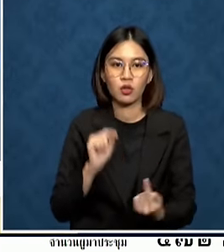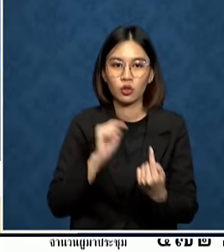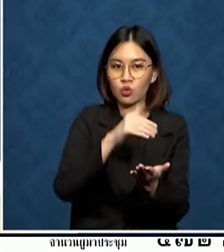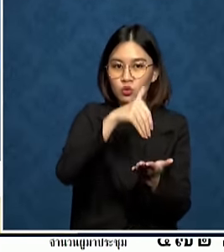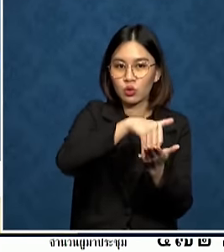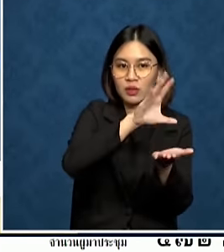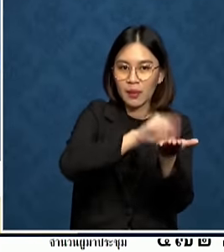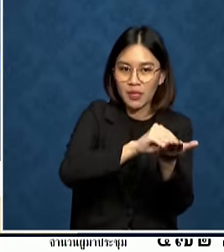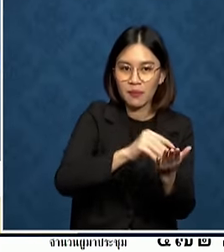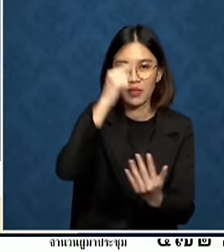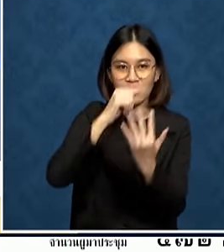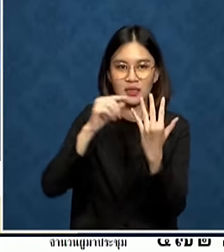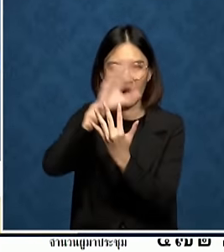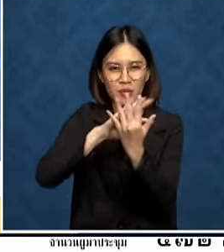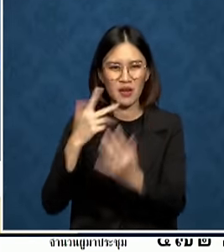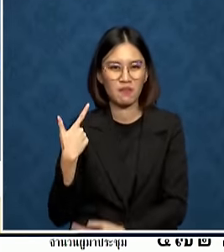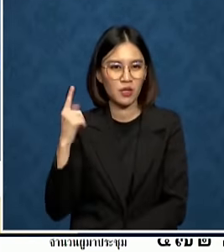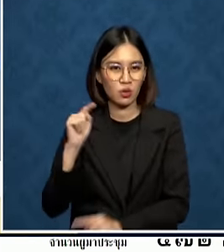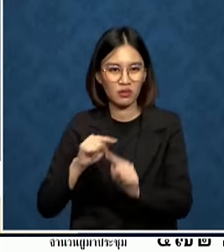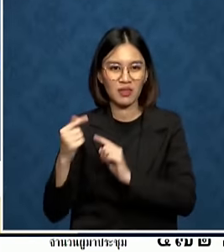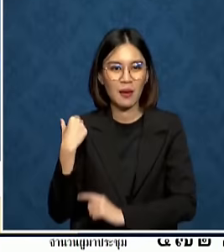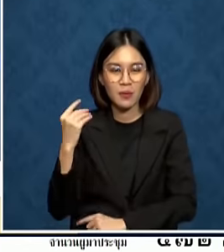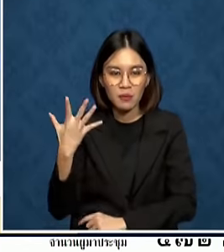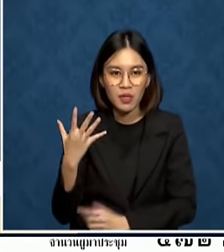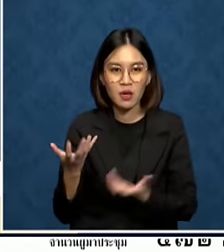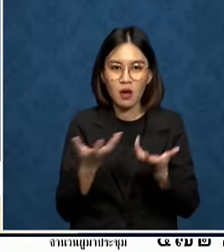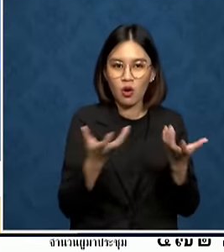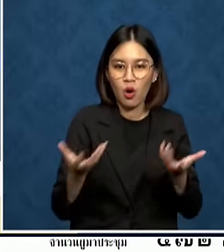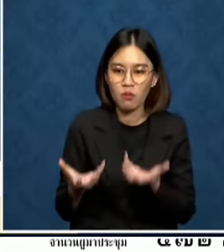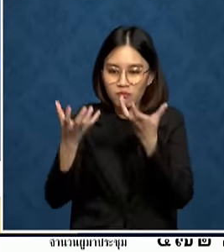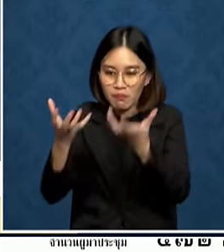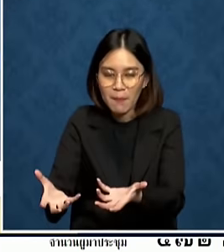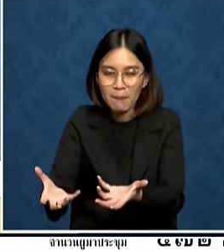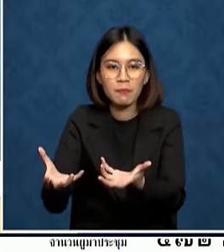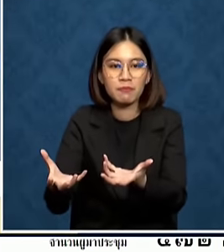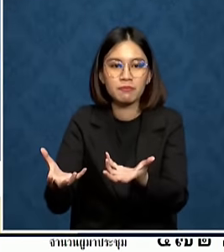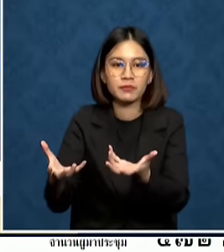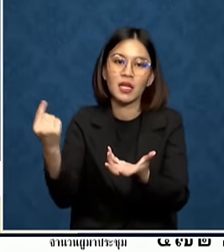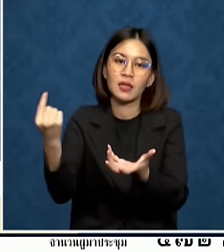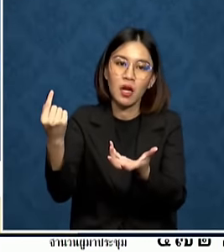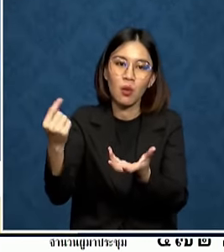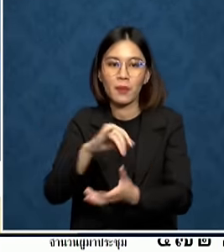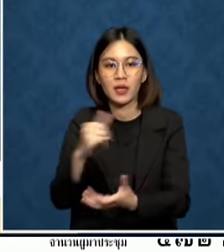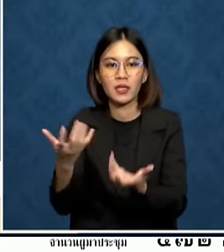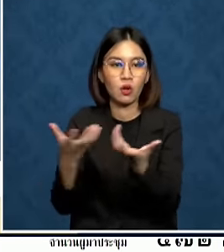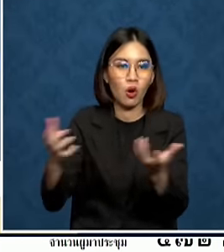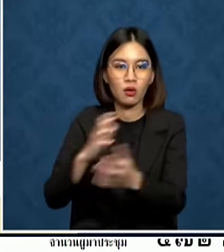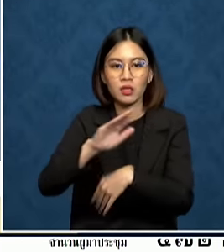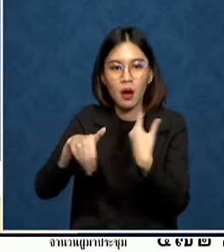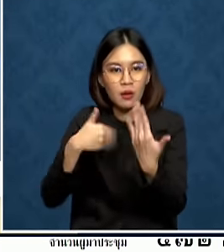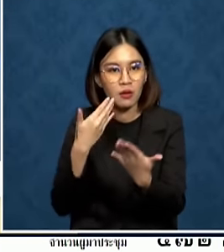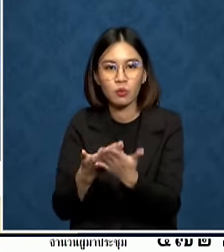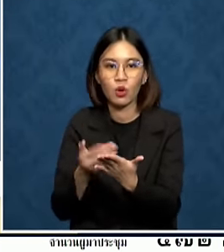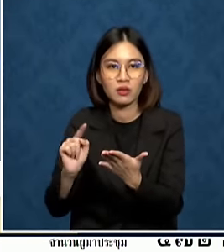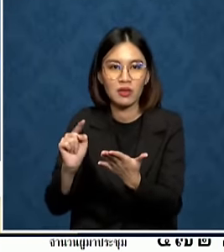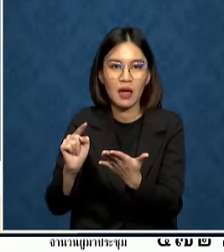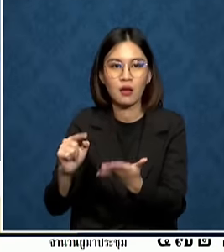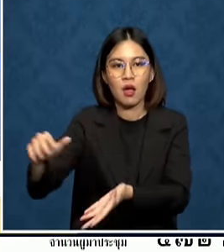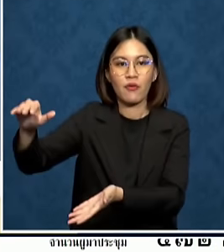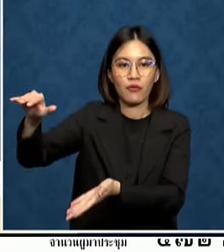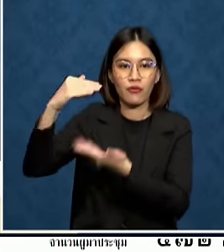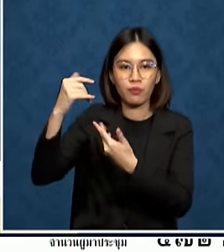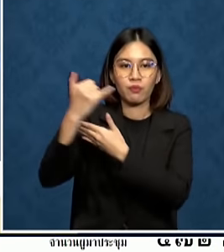Centerนี่ประเทศเราแทบไม่ได้รับประโยชน์อะไรนะครับเขาเอาอุปกรณ์มาตั้งเฉยๆเผลอๆอุปกรณ์ทั้งหมดหรือเกือบทั้งหมดก็นำเข้ามา